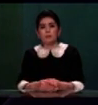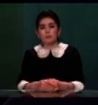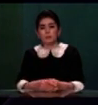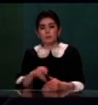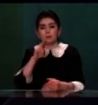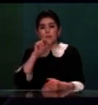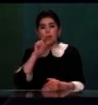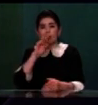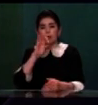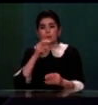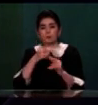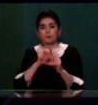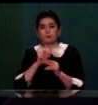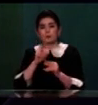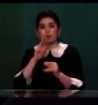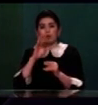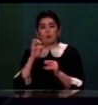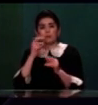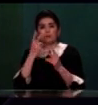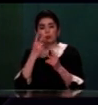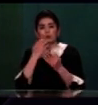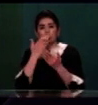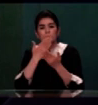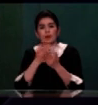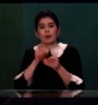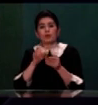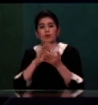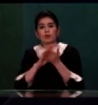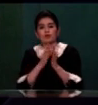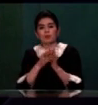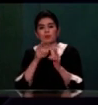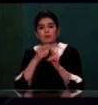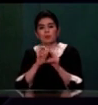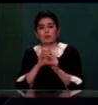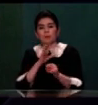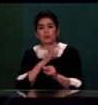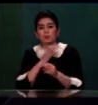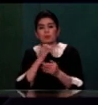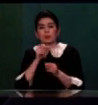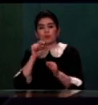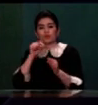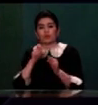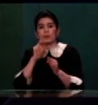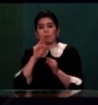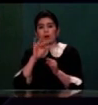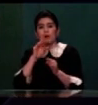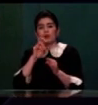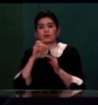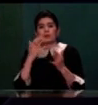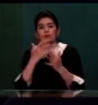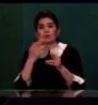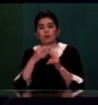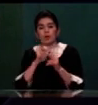demak, parolni tasdiqlash so'raladi, chunki ba'zi bir vaziyatlarda kiritayotgan parolimiz,